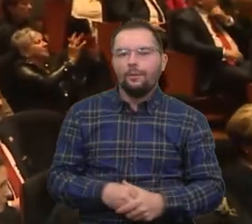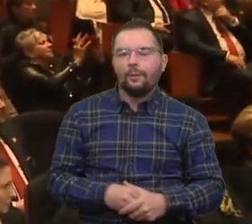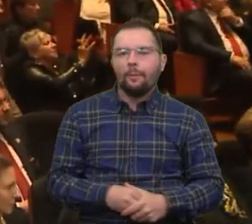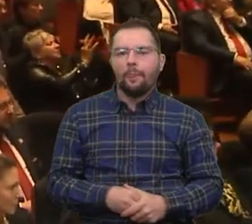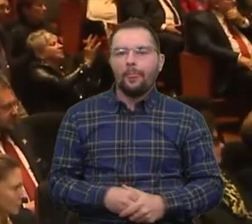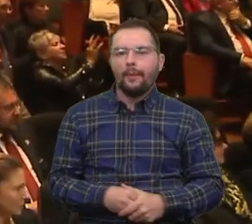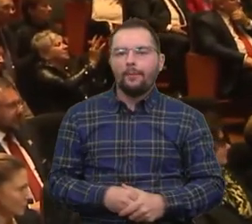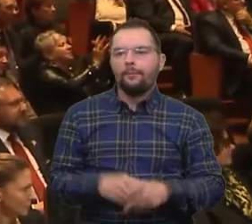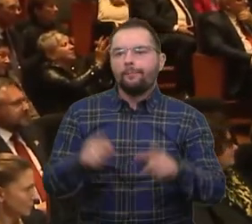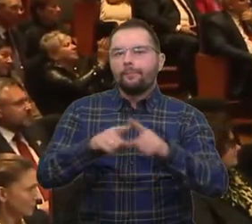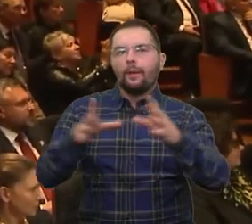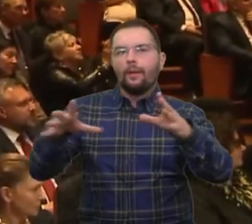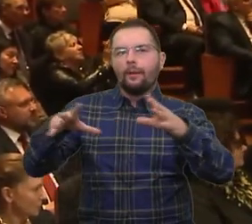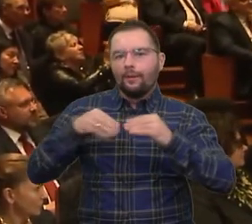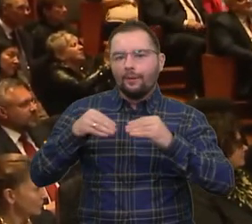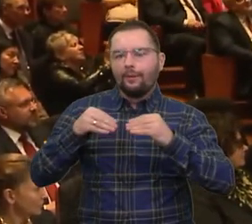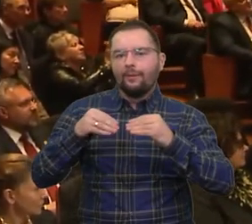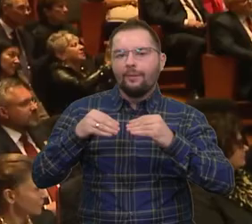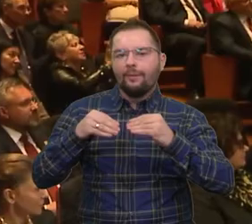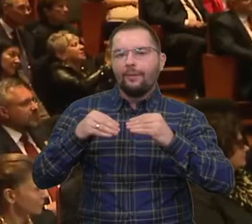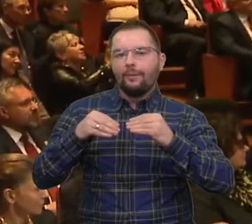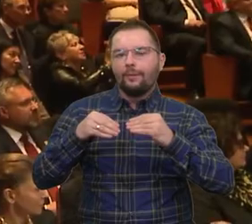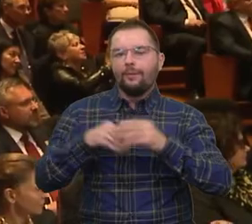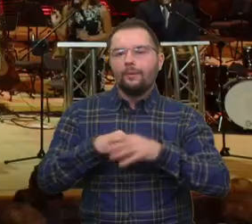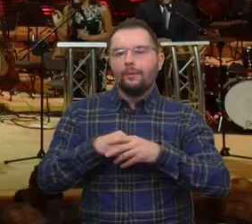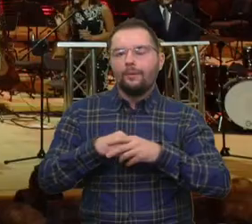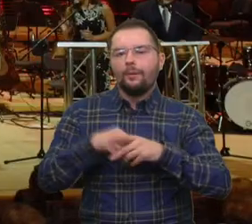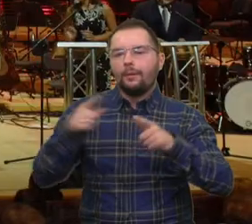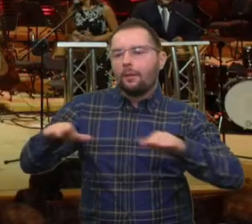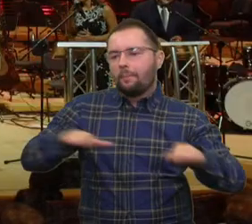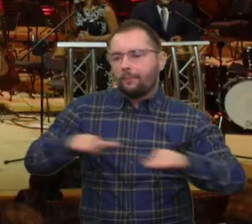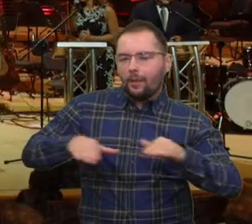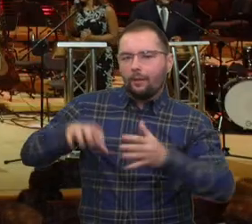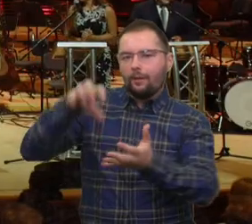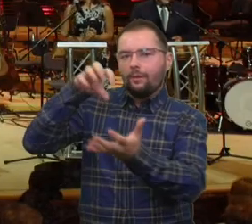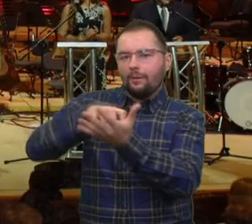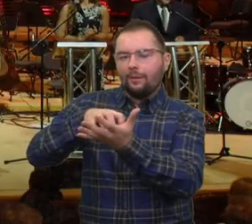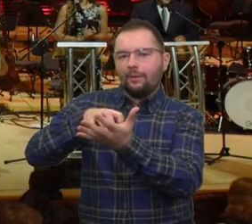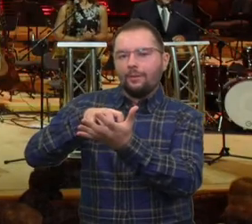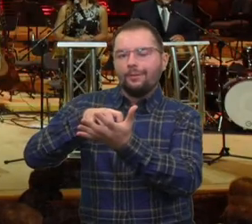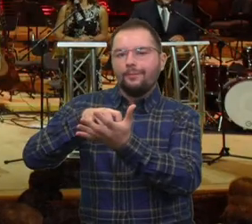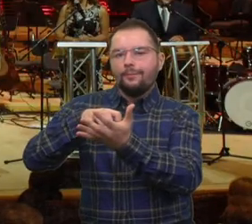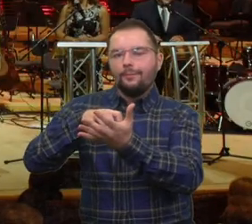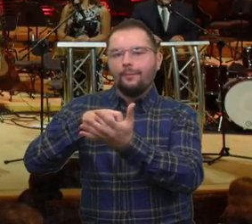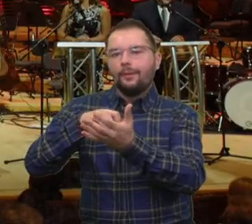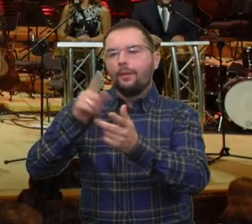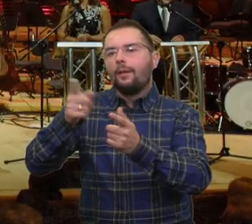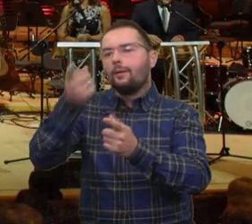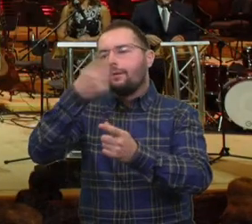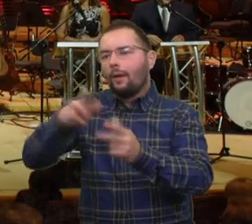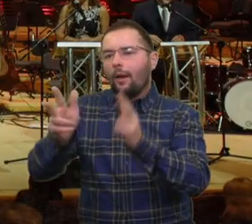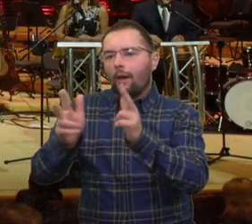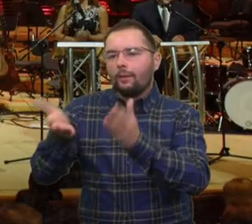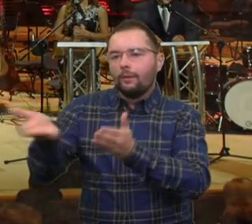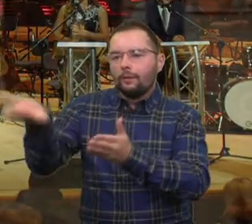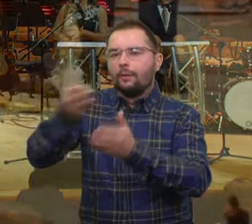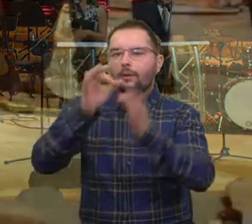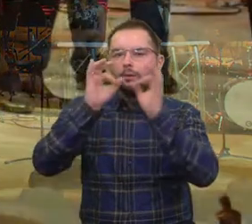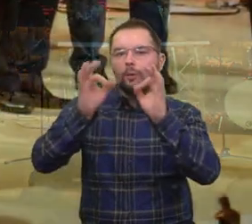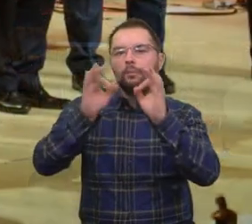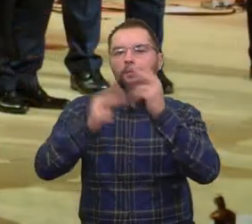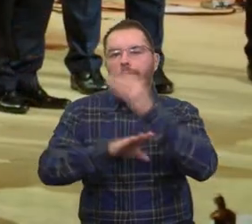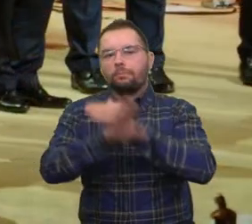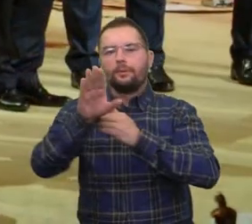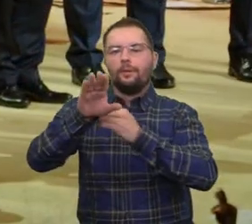Zaprosimy oczywiście do zdjęcia. Już zrobimy tutaj miejsce. Miejsce szczególne, żeby każdy z Państwa był doskonale widoczny.